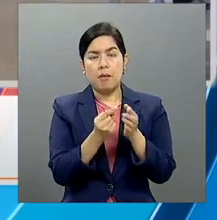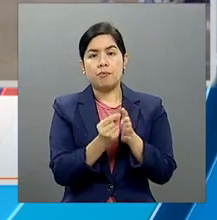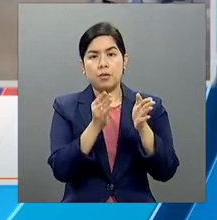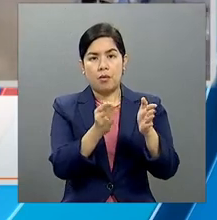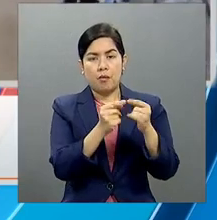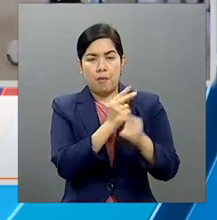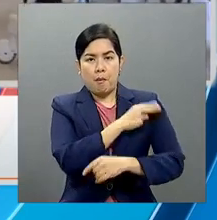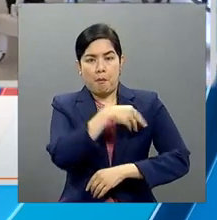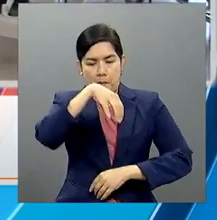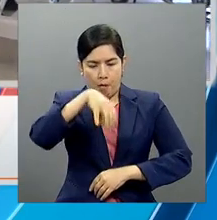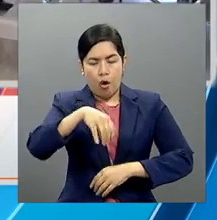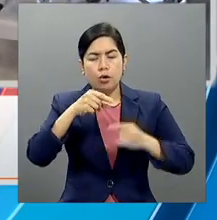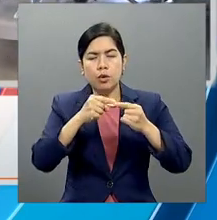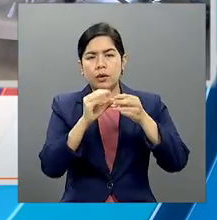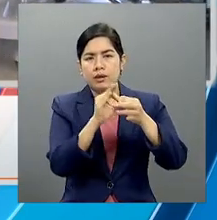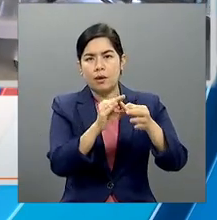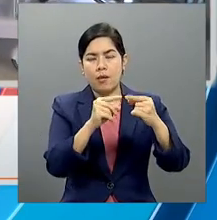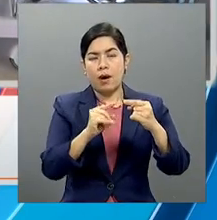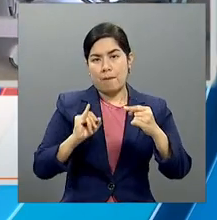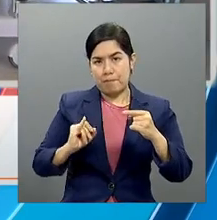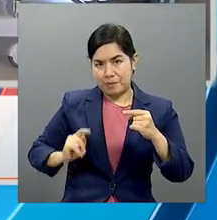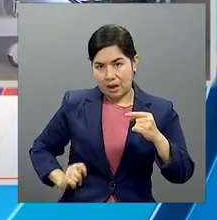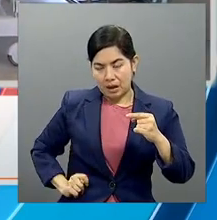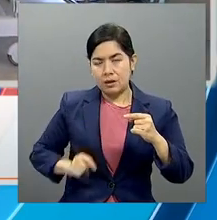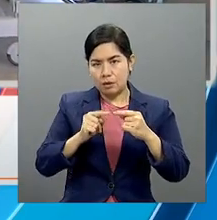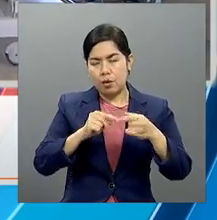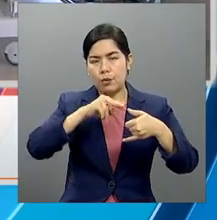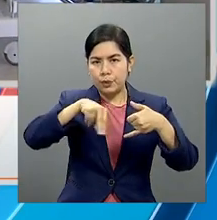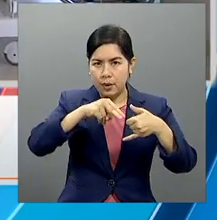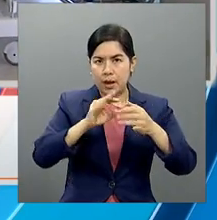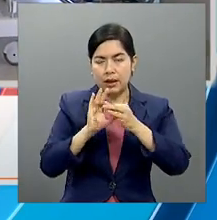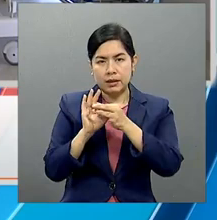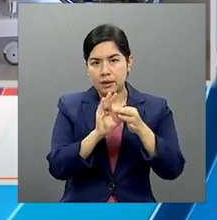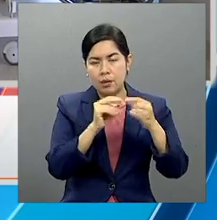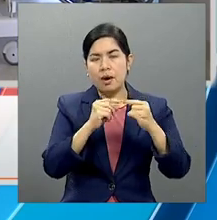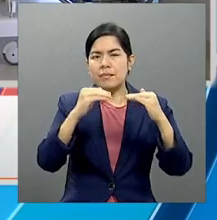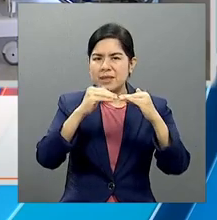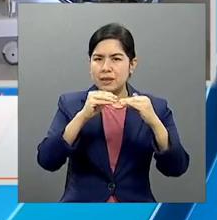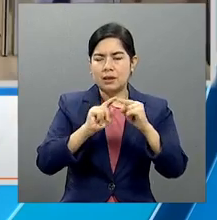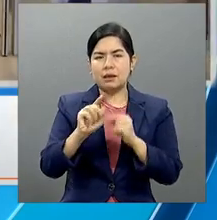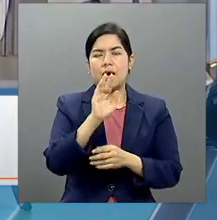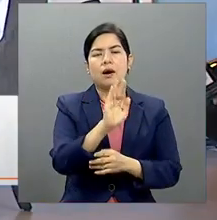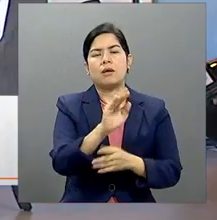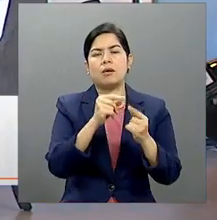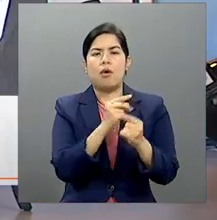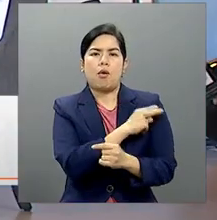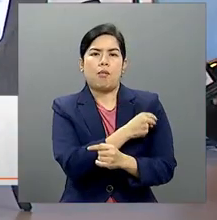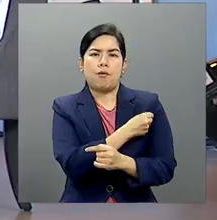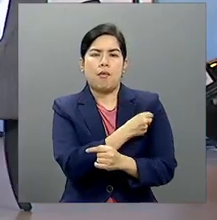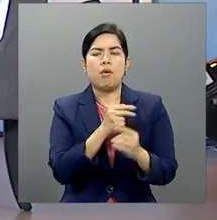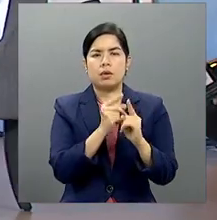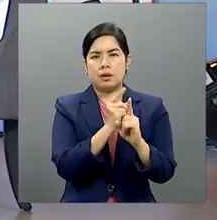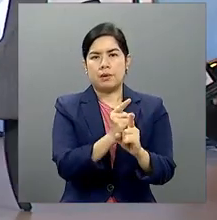ก็จะได้รับการดูแลแล้วก็ครอบคลุมในเรื่องของทุกสิทธิสวัสดิการทางการรัฐทางการแพทย์ของรัฐด้วยนะคะ ครับ